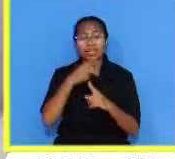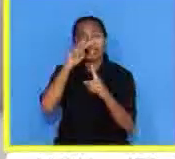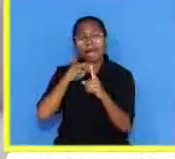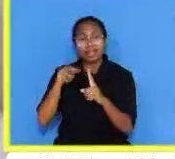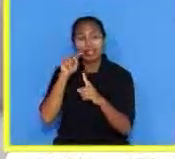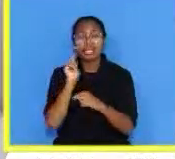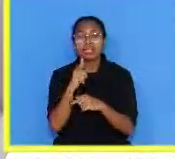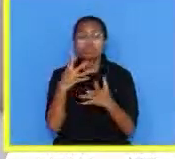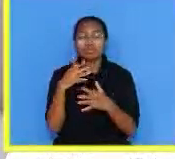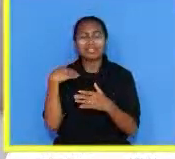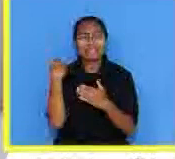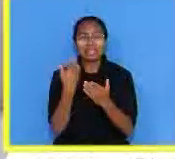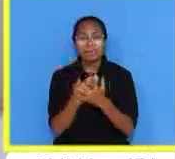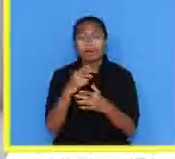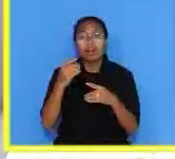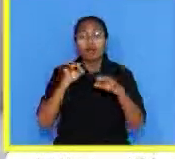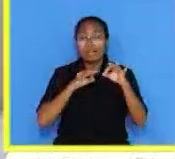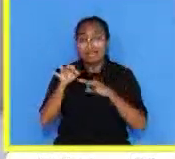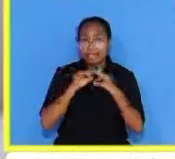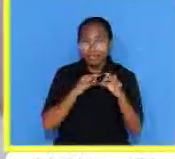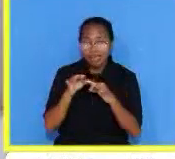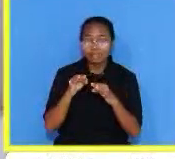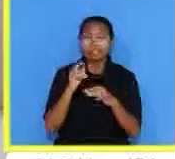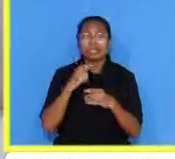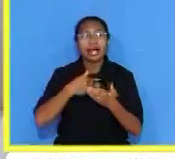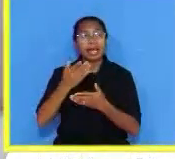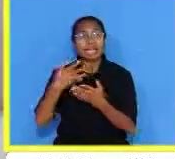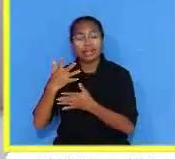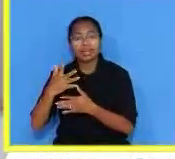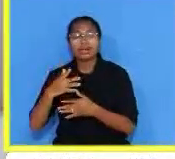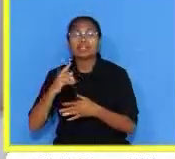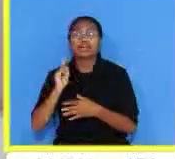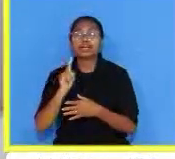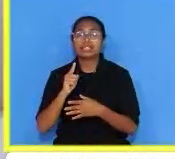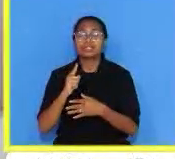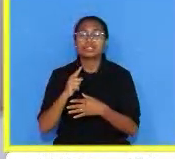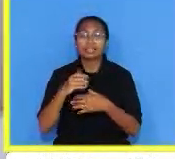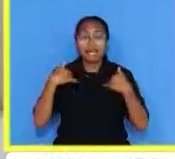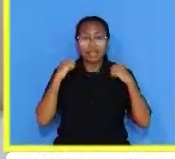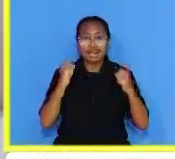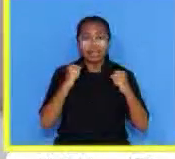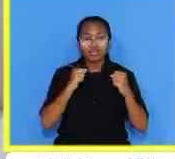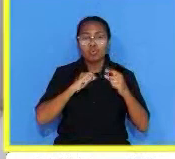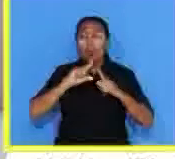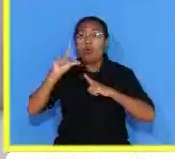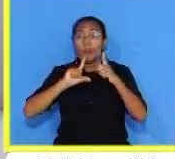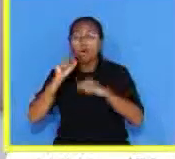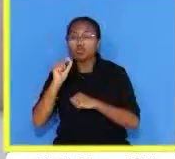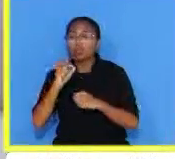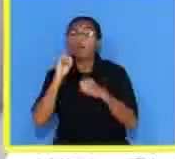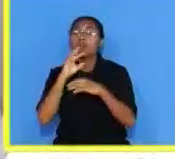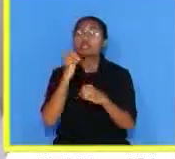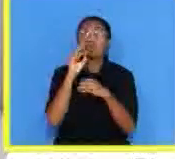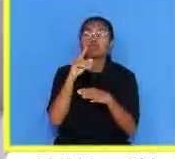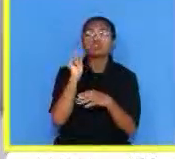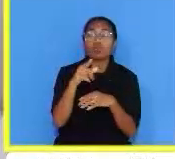trennya, setiap fasilitas pelayanan kesehatan itu berlomba-lomba mempromosikan untuk masyarakat datang